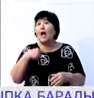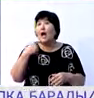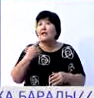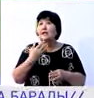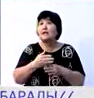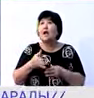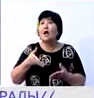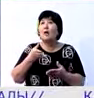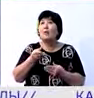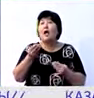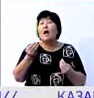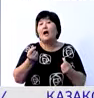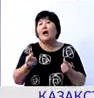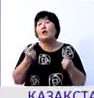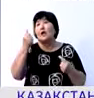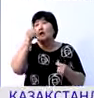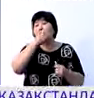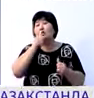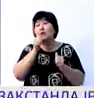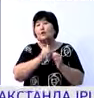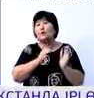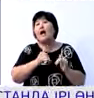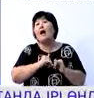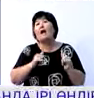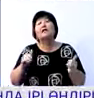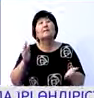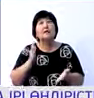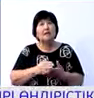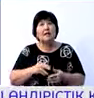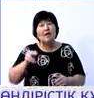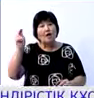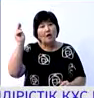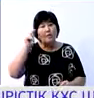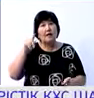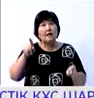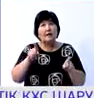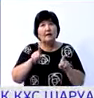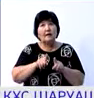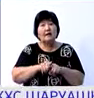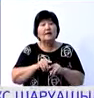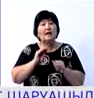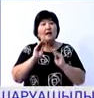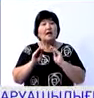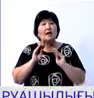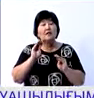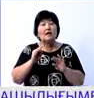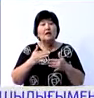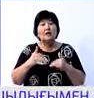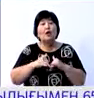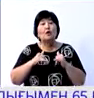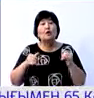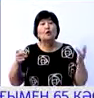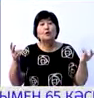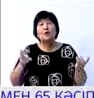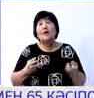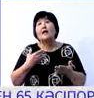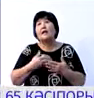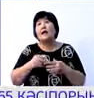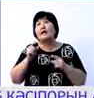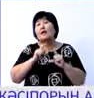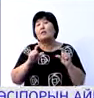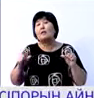салаға бөлінген қаржы көлемі жыл өткен сайын артып келеді. Мектептердің материал-техникалық жабдықталуы мен инфрақұрылымды күшейту керек. Яғни